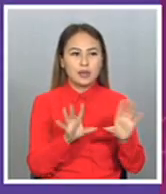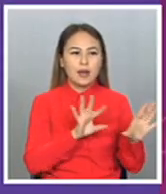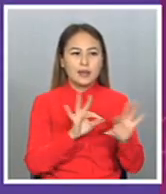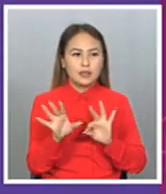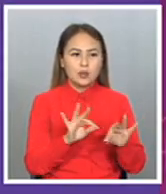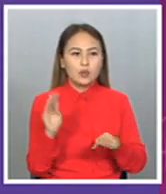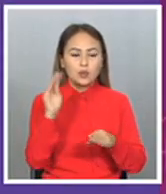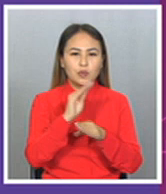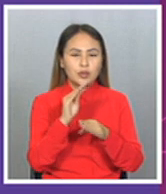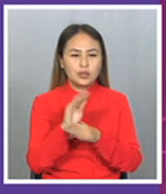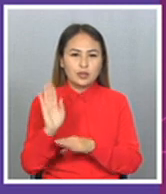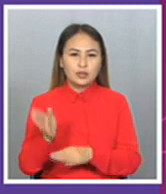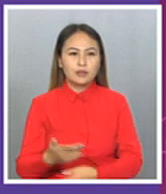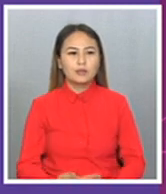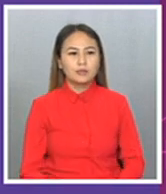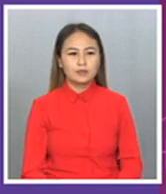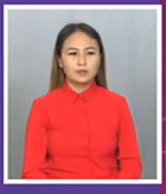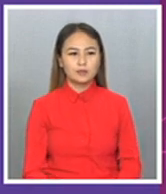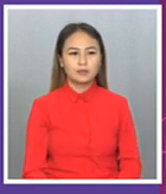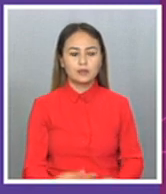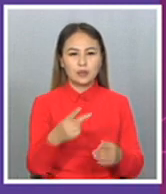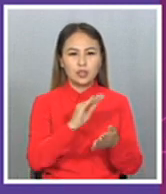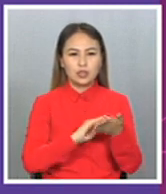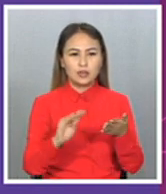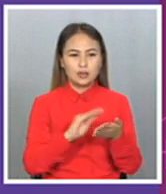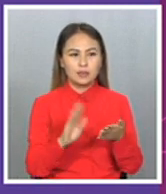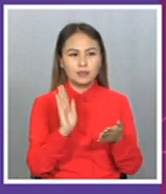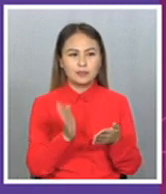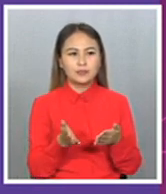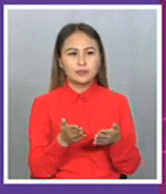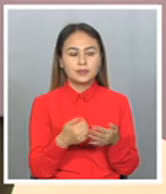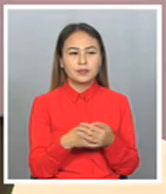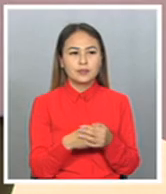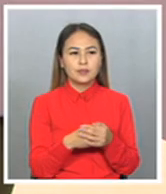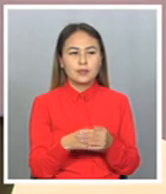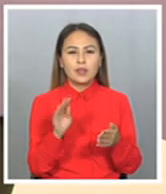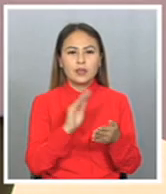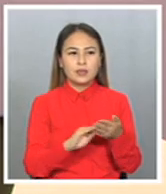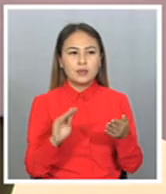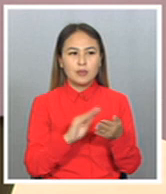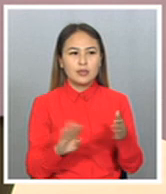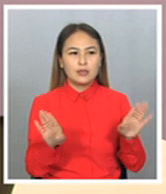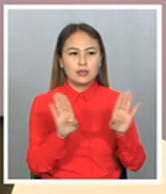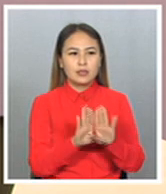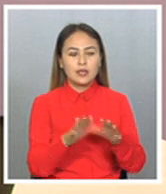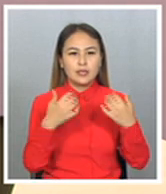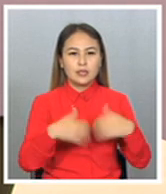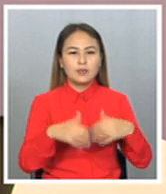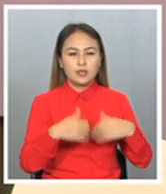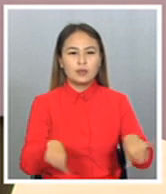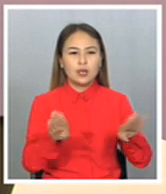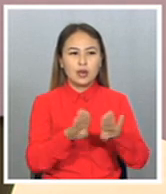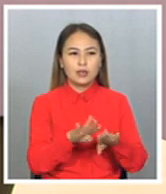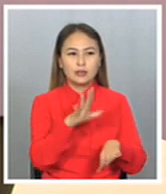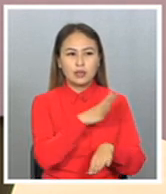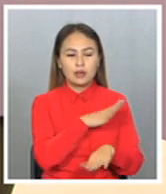терімділік қасиетін өрнектейтін теңдіктерді жазасыңдар. Сызбасын салып, есептеп шығарыңдар.